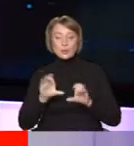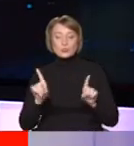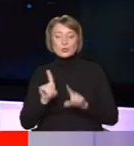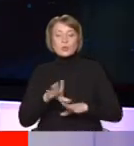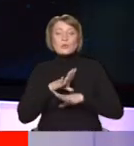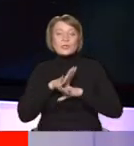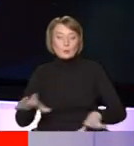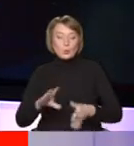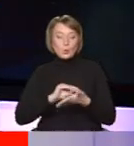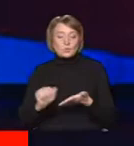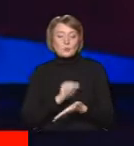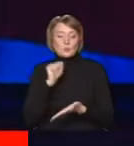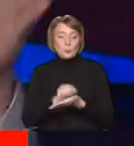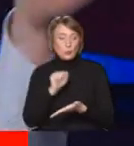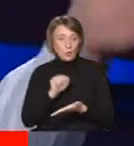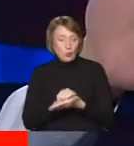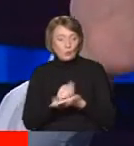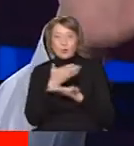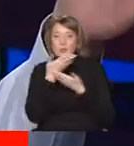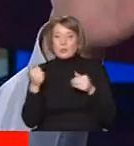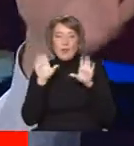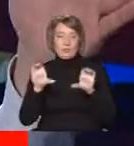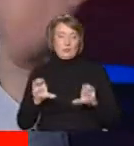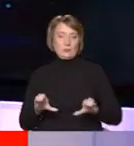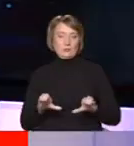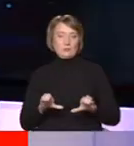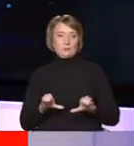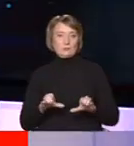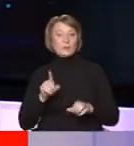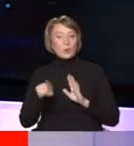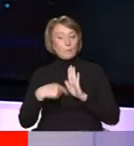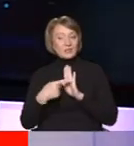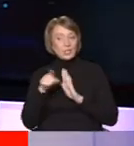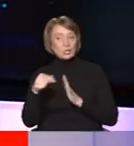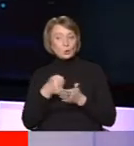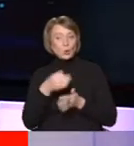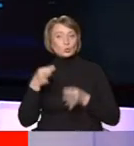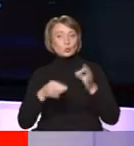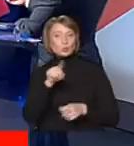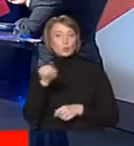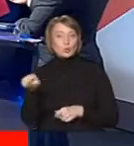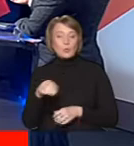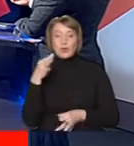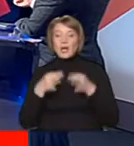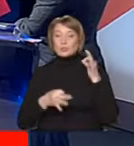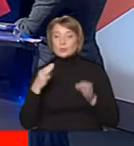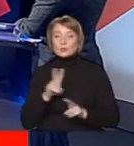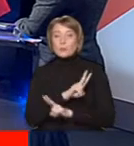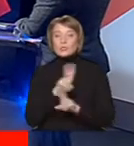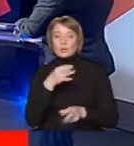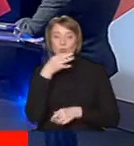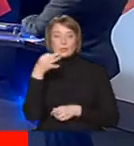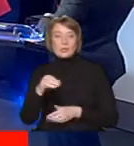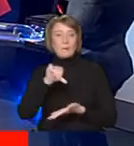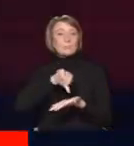значить воно не набрало чинності. Ну тут от, питання до суддів, я правильно розумію? Але питання до суддів, але суддям це ніхто не сказав. Тобто